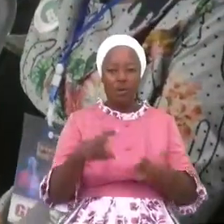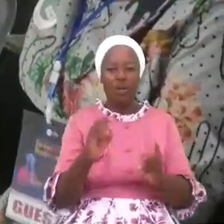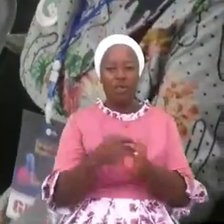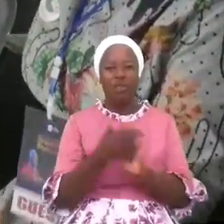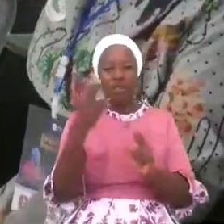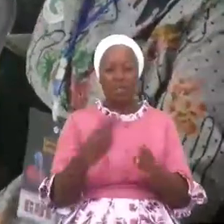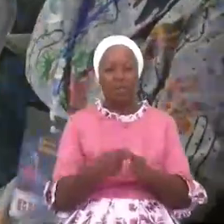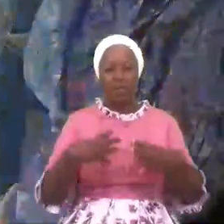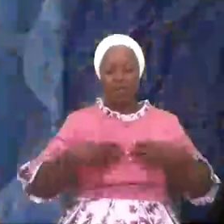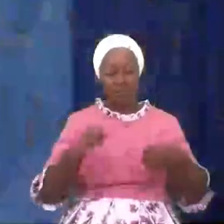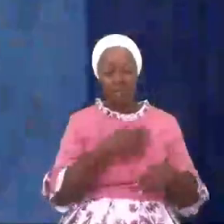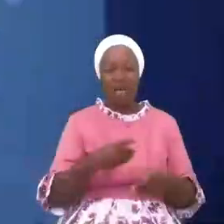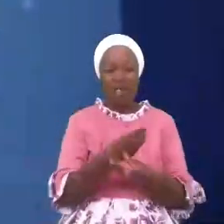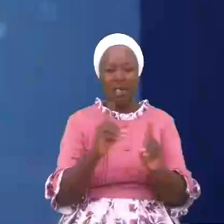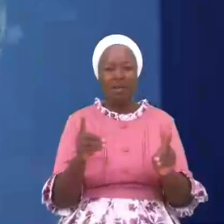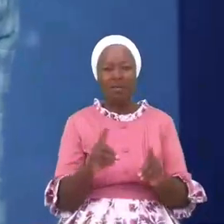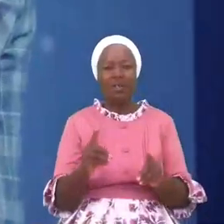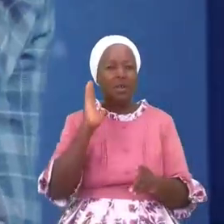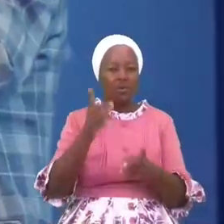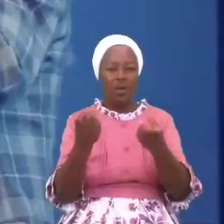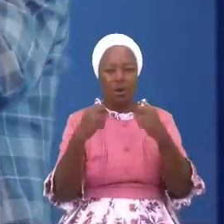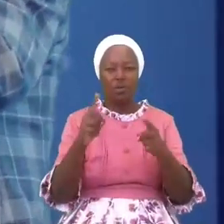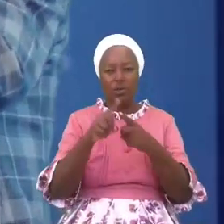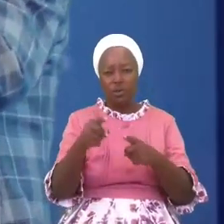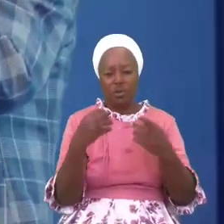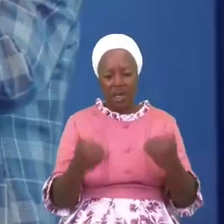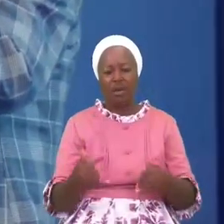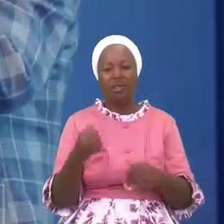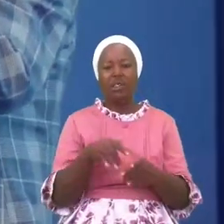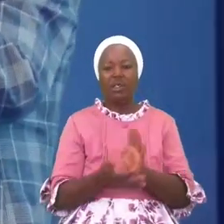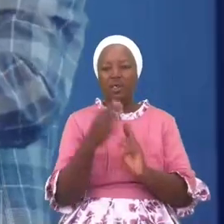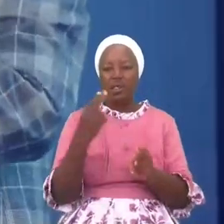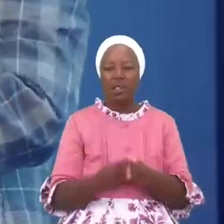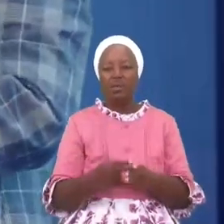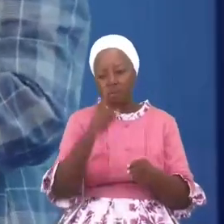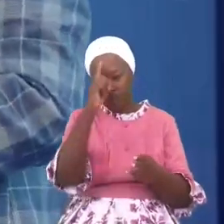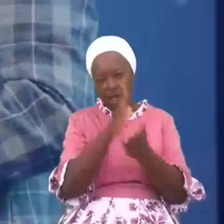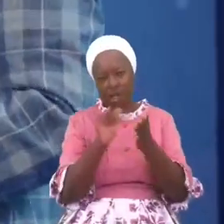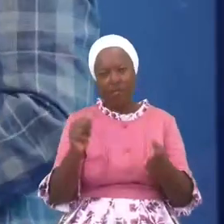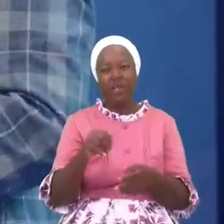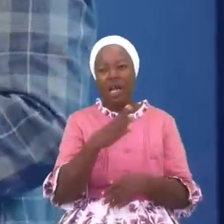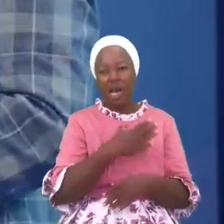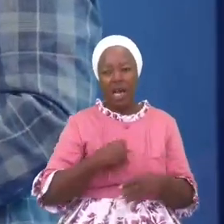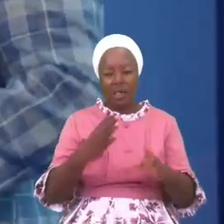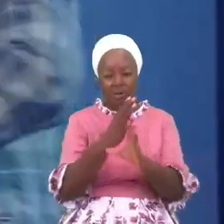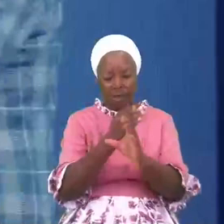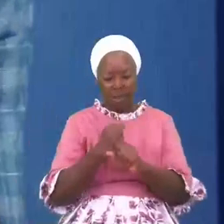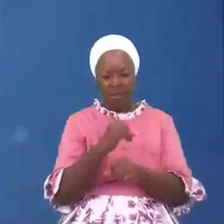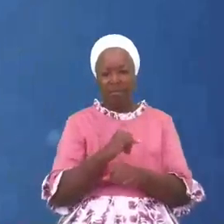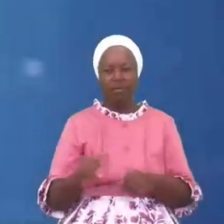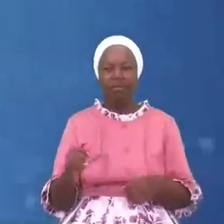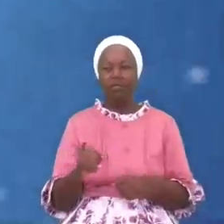La guérison et la délivrance viendra pour toi maintenant. Croire et recevoir